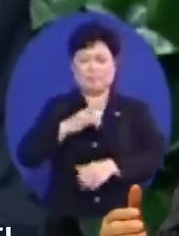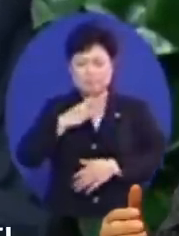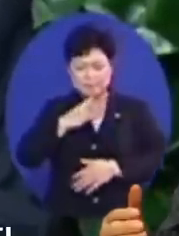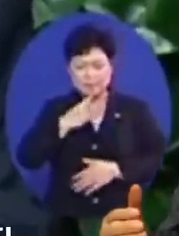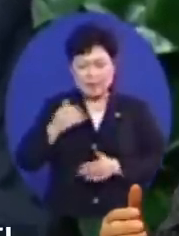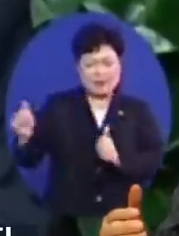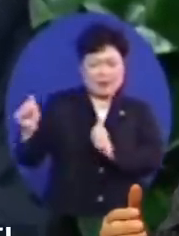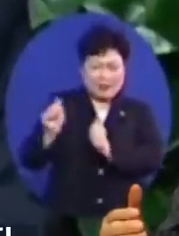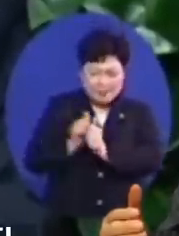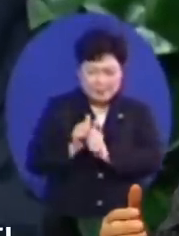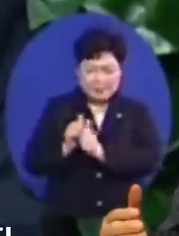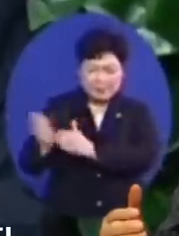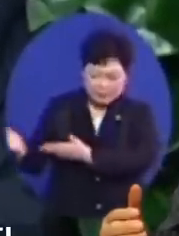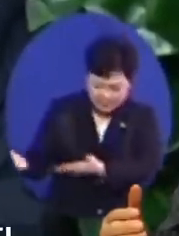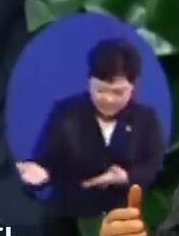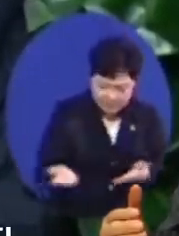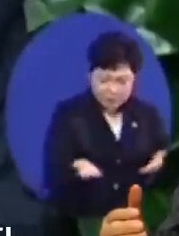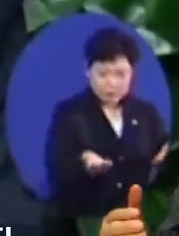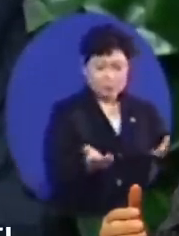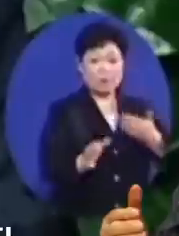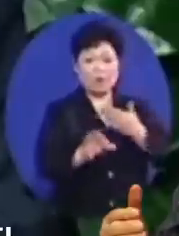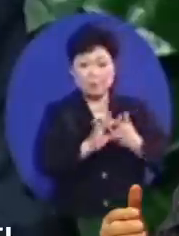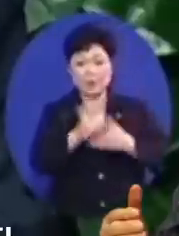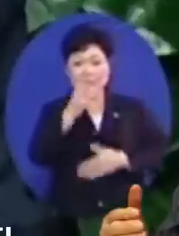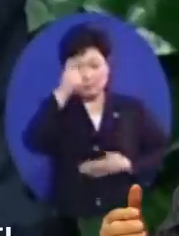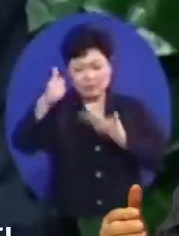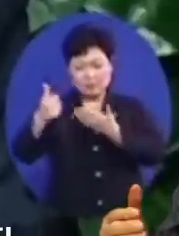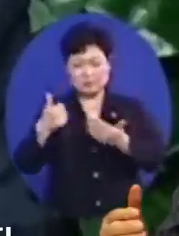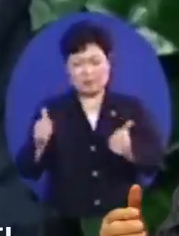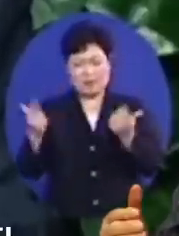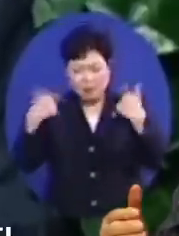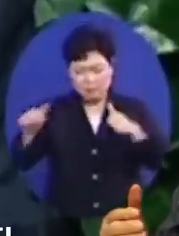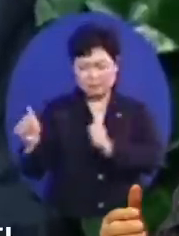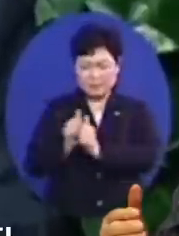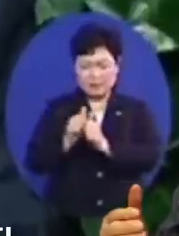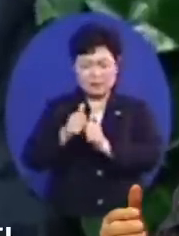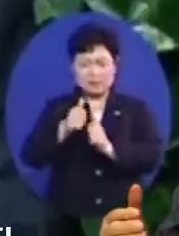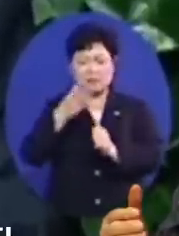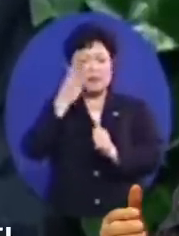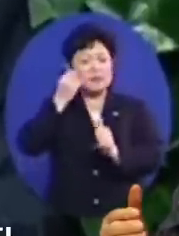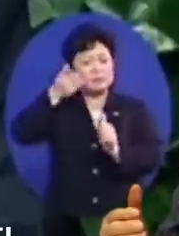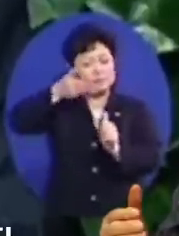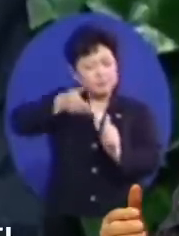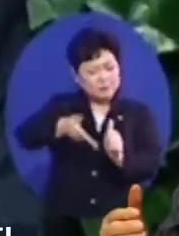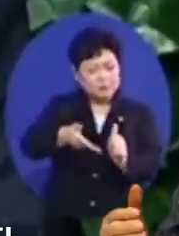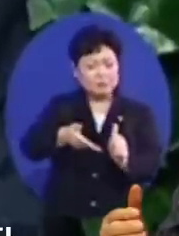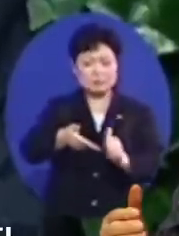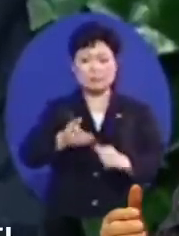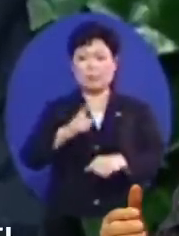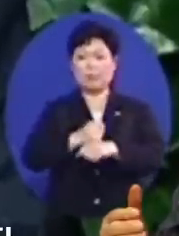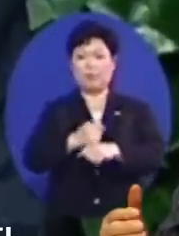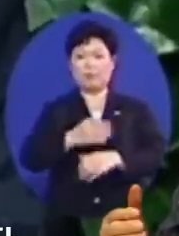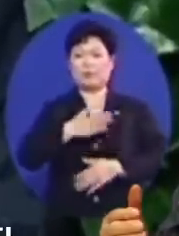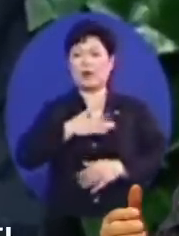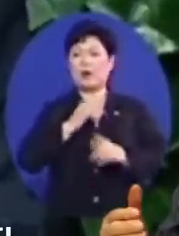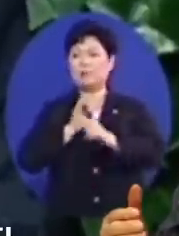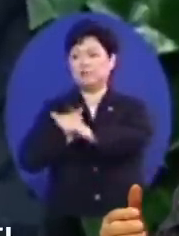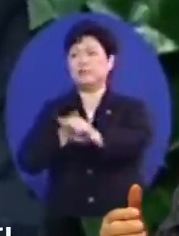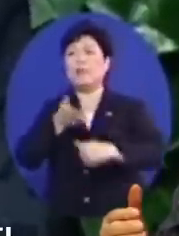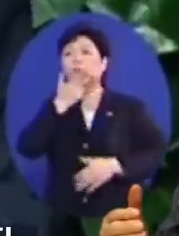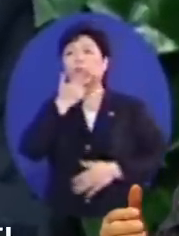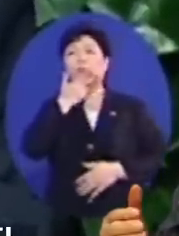함께 나갑시다. 그렇게 하면 성령께서 항상 같이 계셔서 기름 부어주십니다. 그러나 내가 아무 부탁도 안 하고 혼자